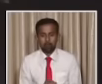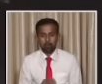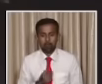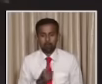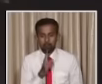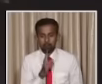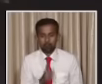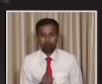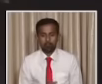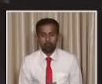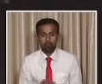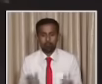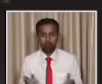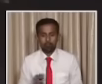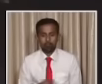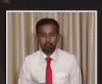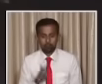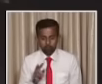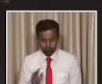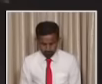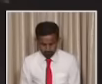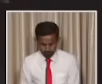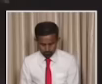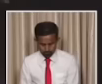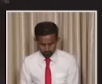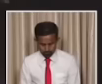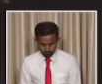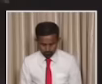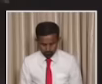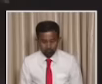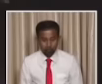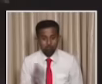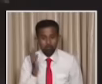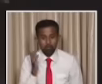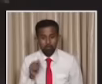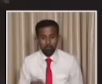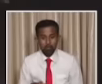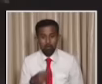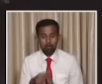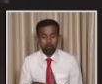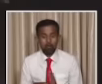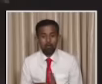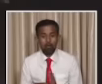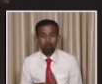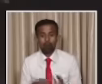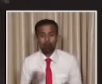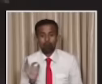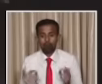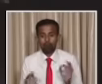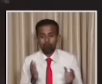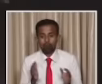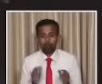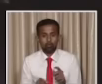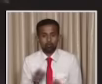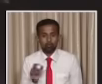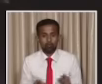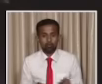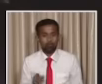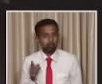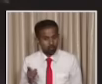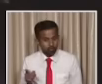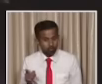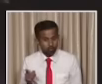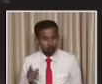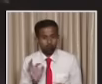කියනවා ඔබතුමාට තව විනාඩි දෙක කාලයක්. ඒ නිසා අපි කියනවා විශේෂයෙන්ම මේ රටේ වතුවල ඉන්න ජනතාවට